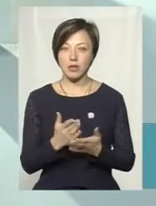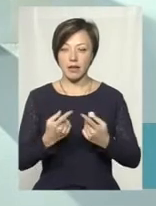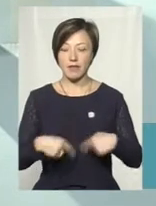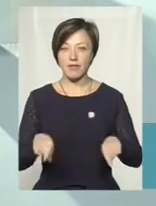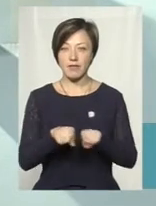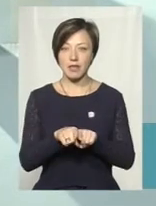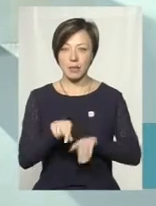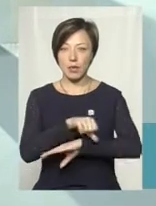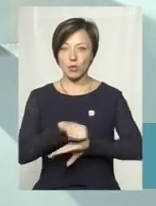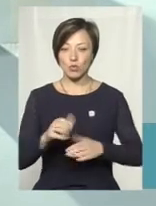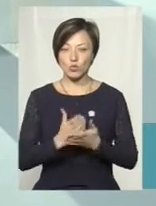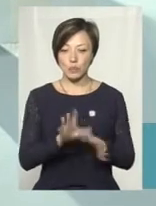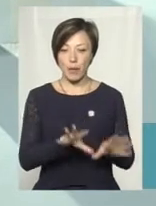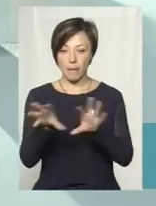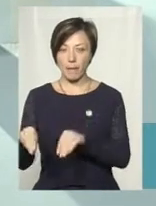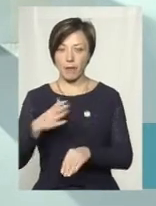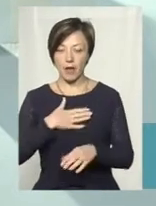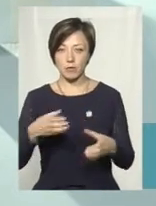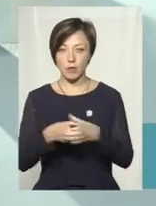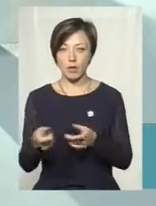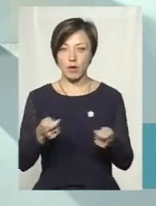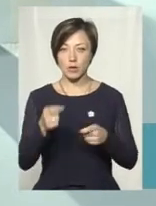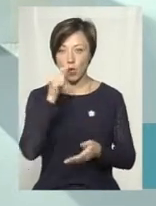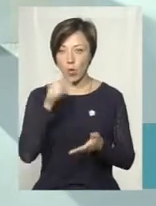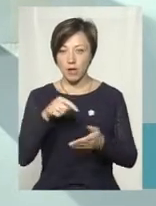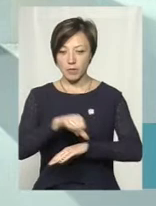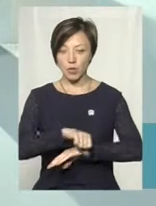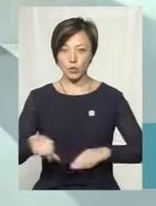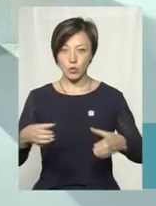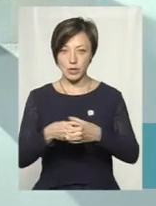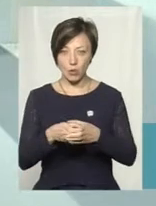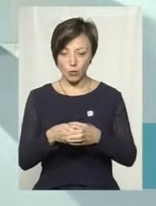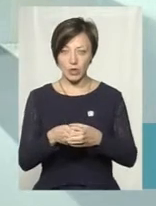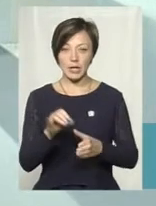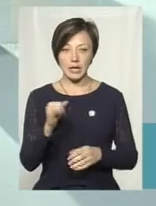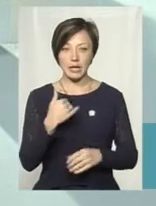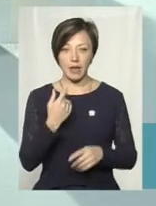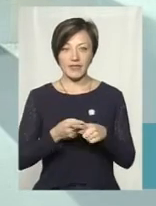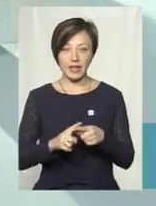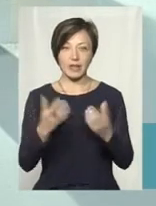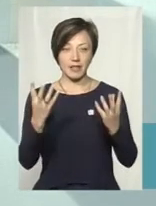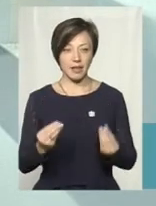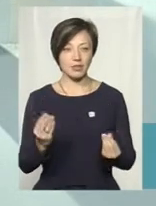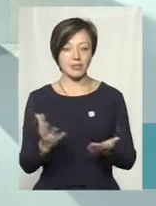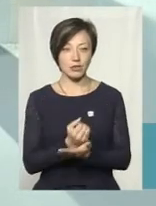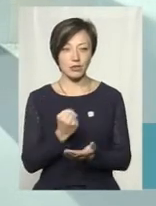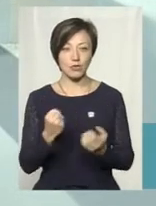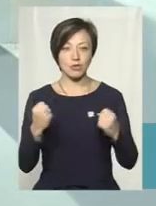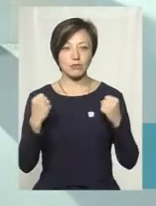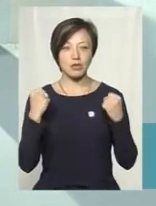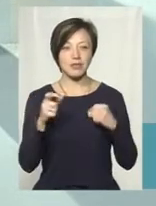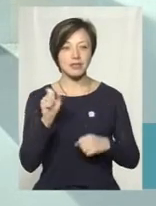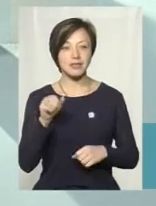туди передислокувався наш підрозділ управління Луганського прикордонного загону. І я в той день знайшов спортивний